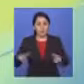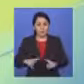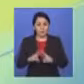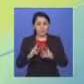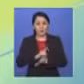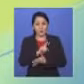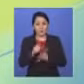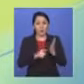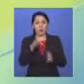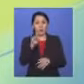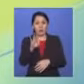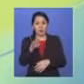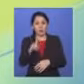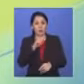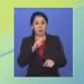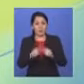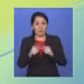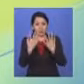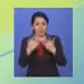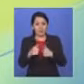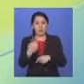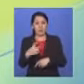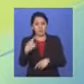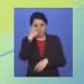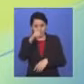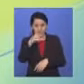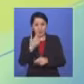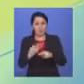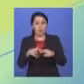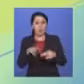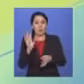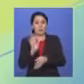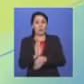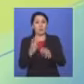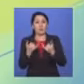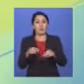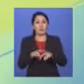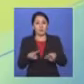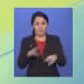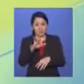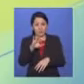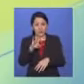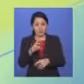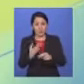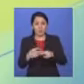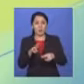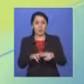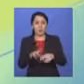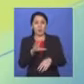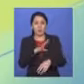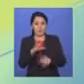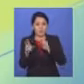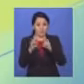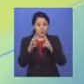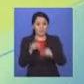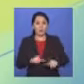столице вопрос дольщиков должен быть полностью решен до 2023 года. Такое поручение дал сегодня премьер-министр Аскар Мамин, который